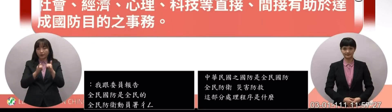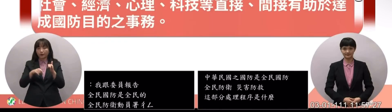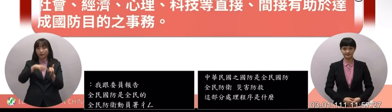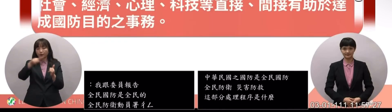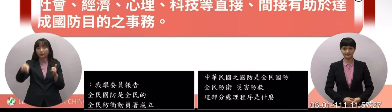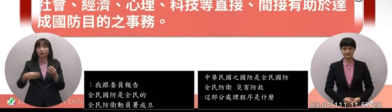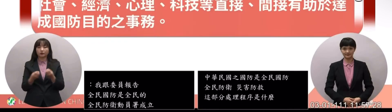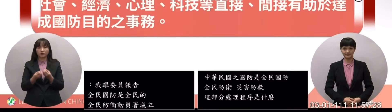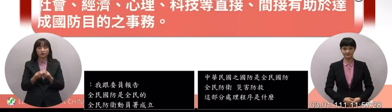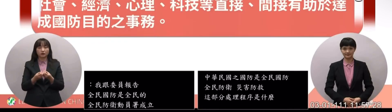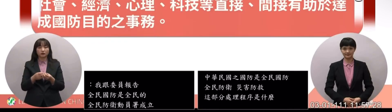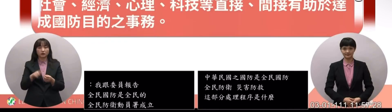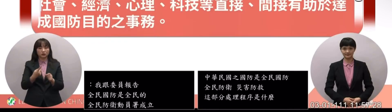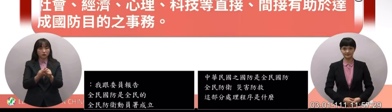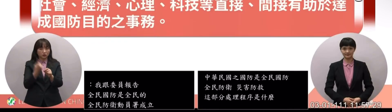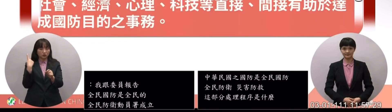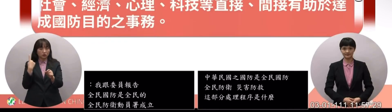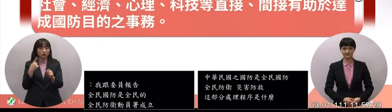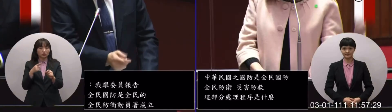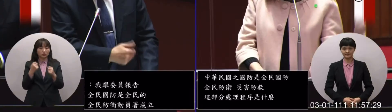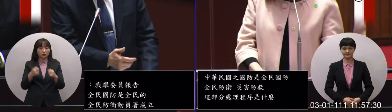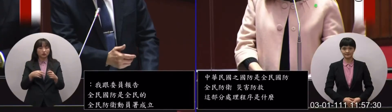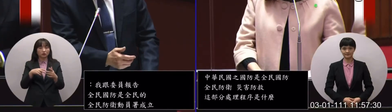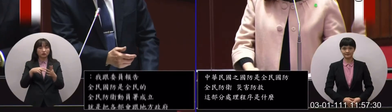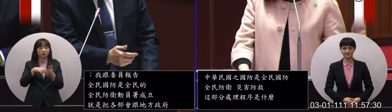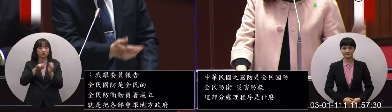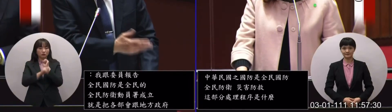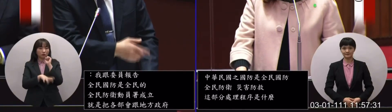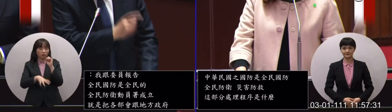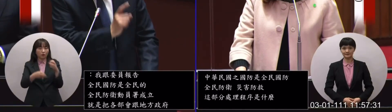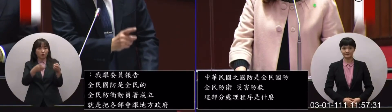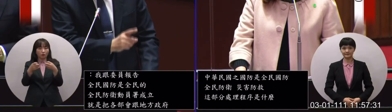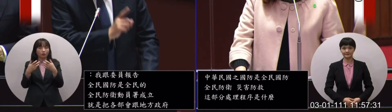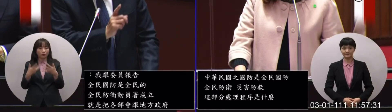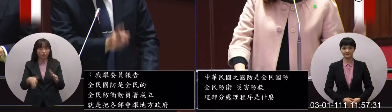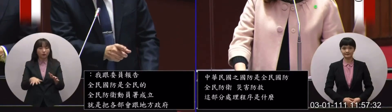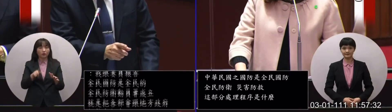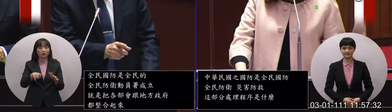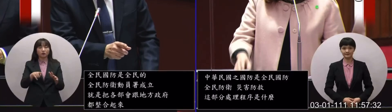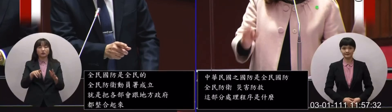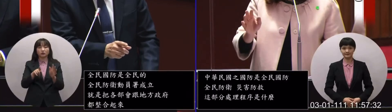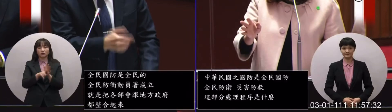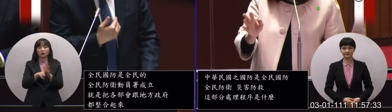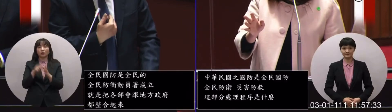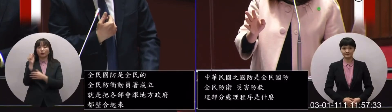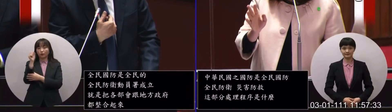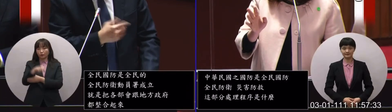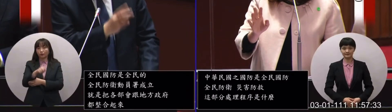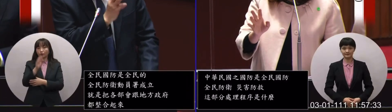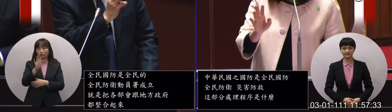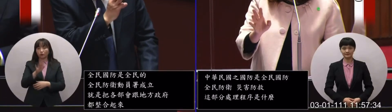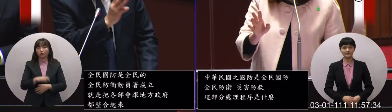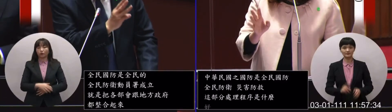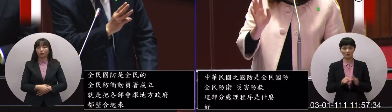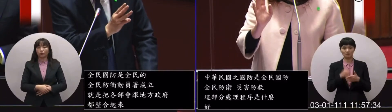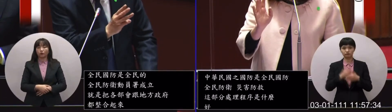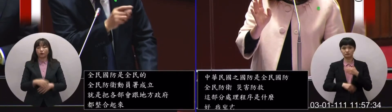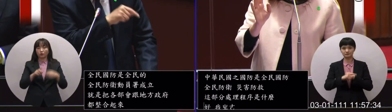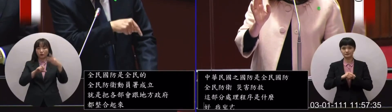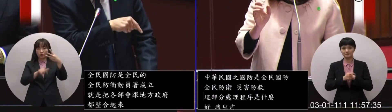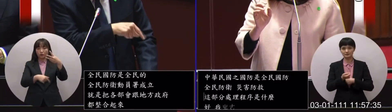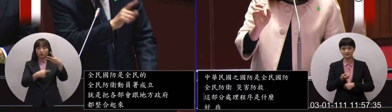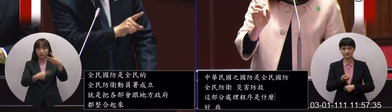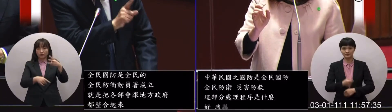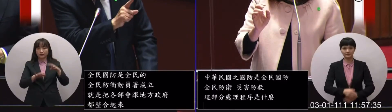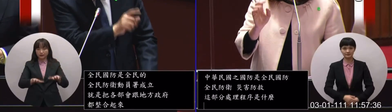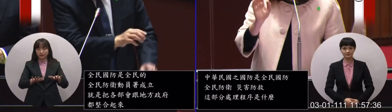办？所以这个去年立啊在院会的时候也有讨论过。哎，我们那时候已经给了承诺。 好，我这样讲，时间剩下一点点。 3月1号，